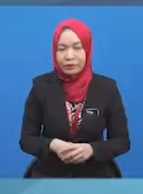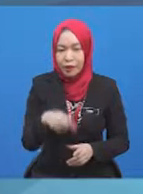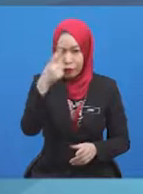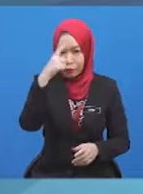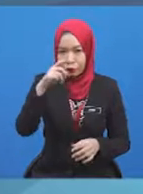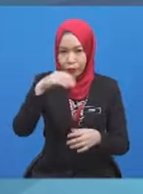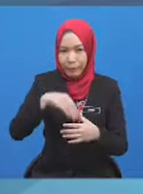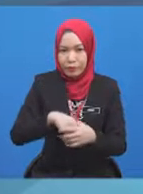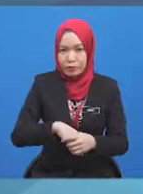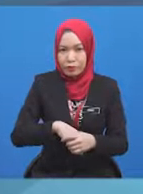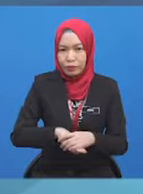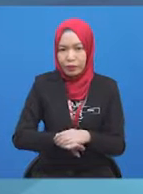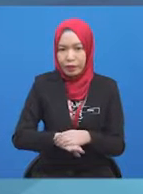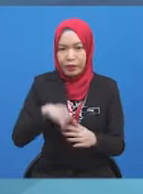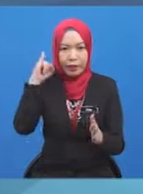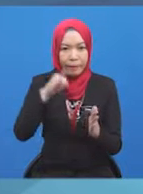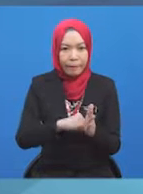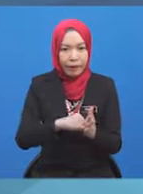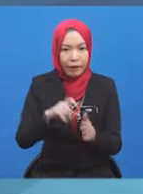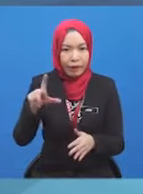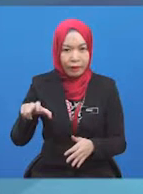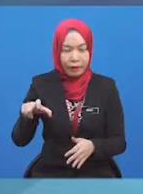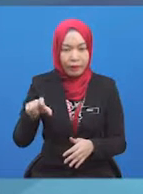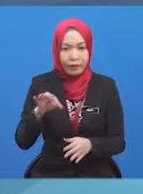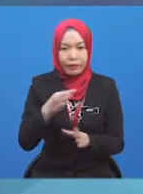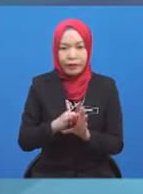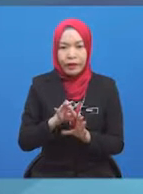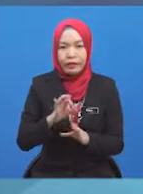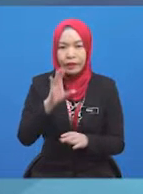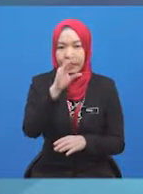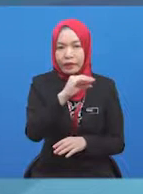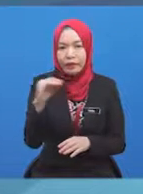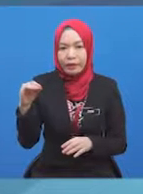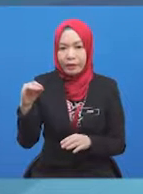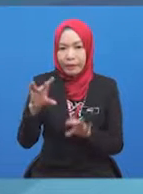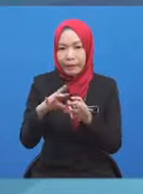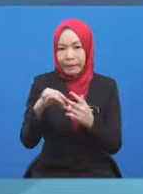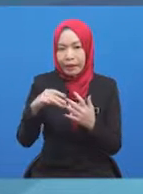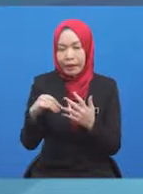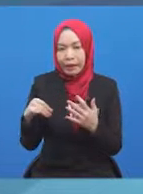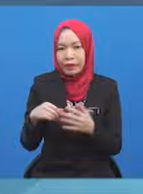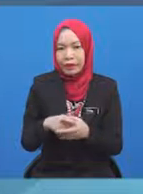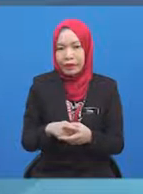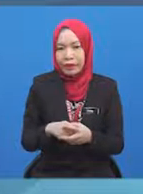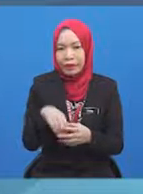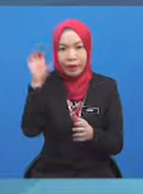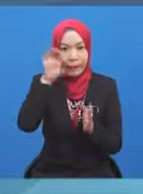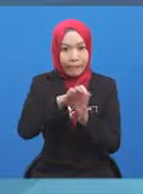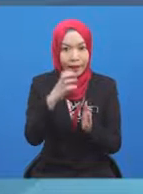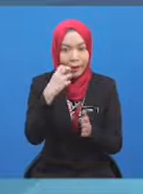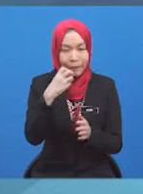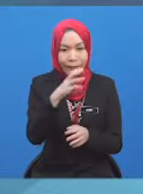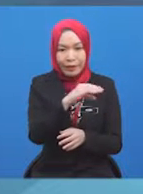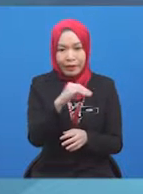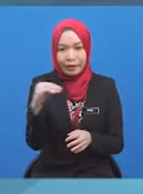Untuk memasukkan image, klik File dan pilih Place. Pilih gambar apple dan